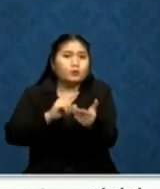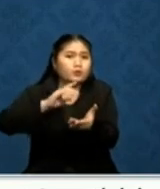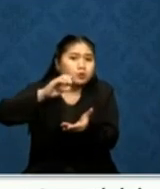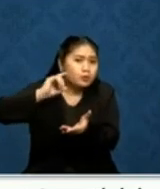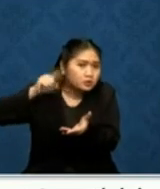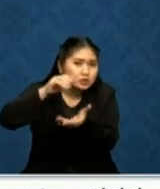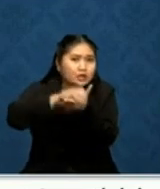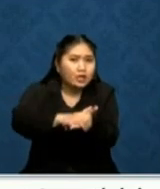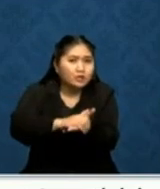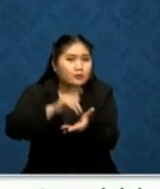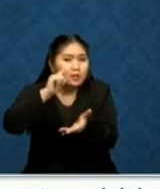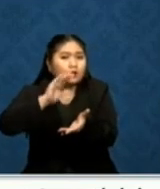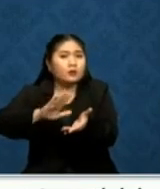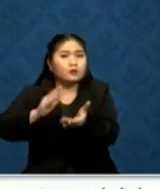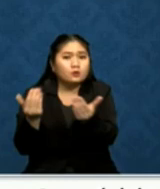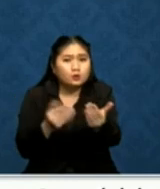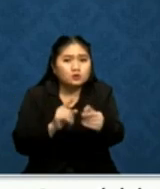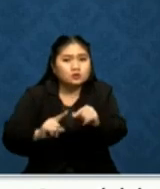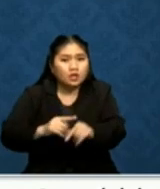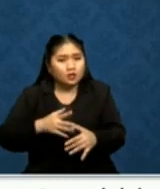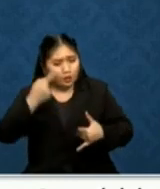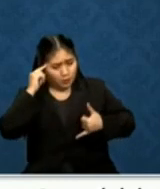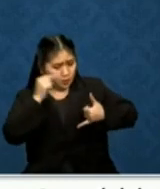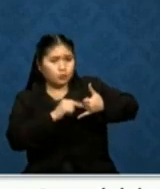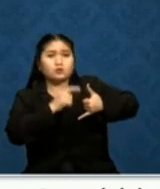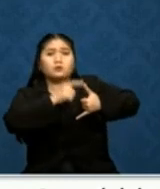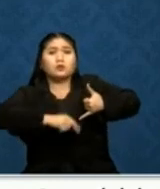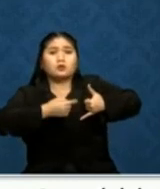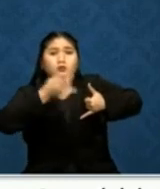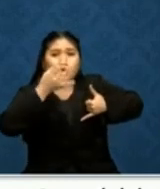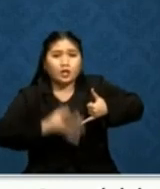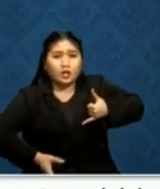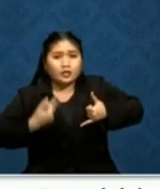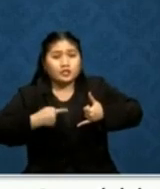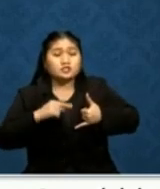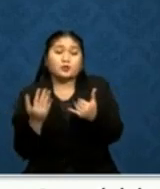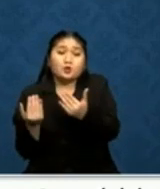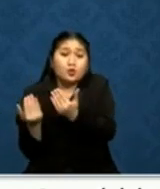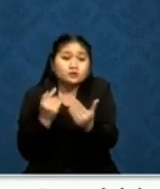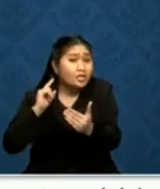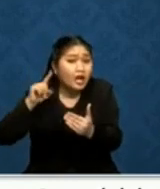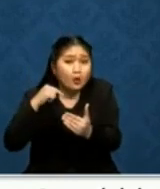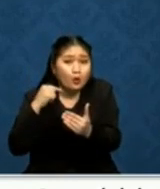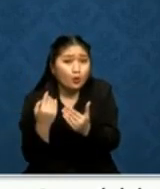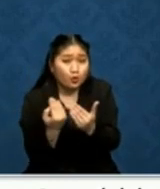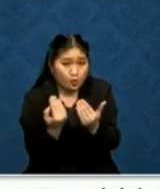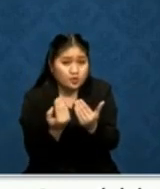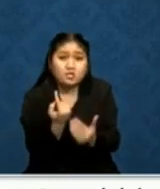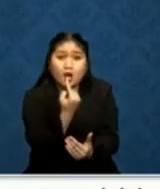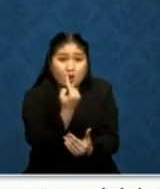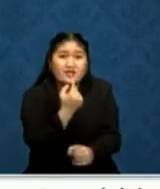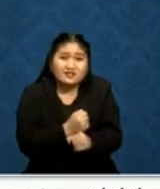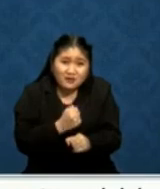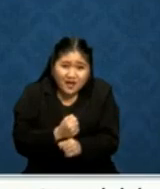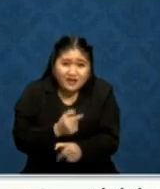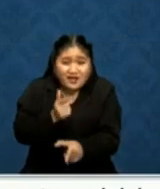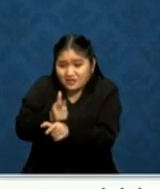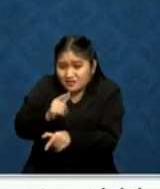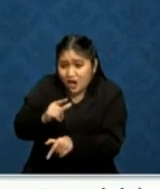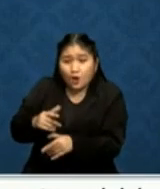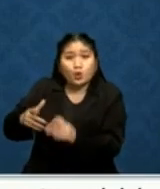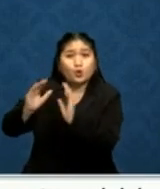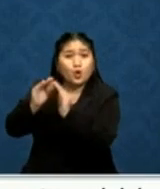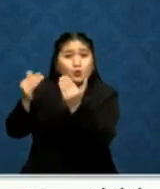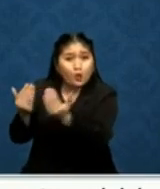างรู้ได้เลยนะคะว่าผู้หญิงคนนั้นเนี่ยเขามีบทบาทอะไรบ้างเขาอาจจะเป็นลูกสาวคนเดียวที่ต้องทำงานหาเลี้ยงครอบครัวเขาอาจจะเป็น